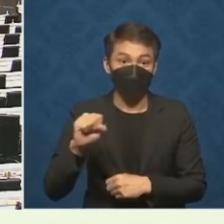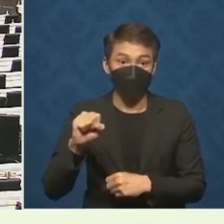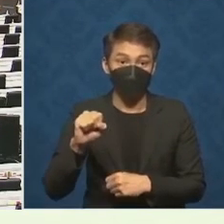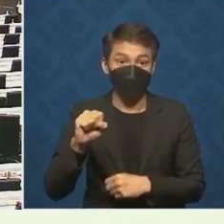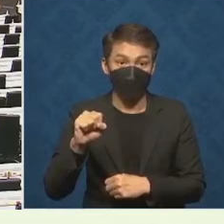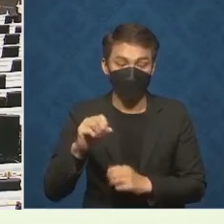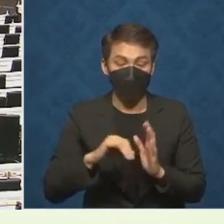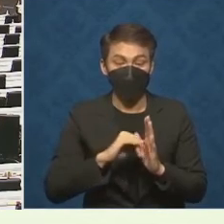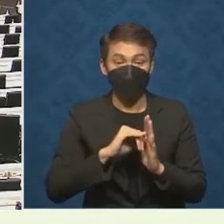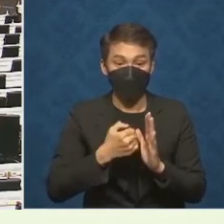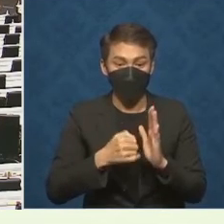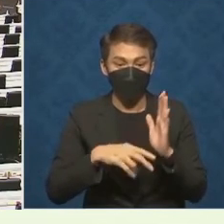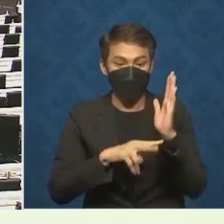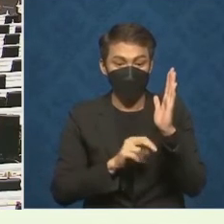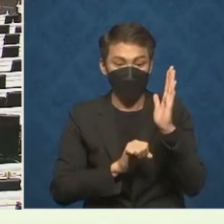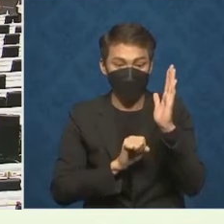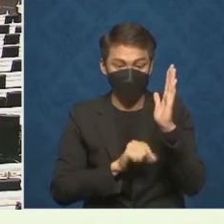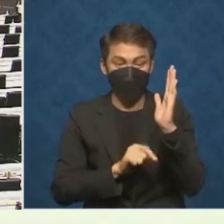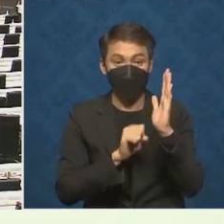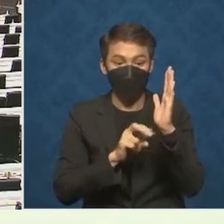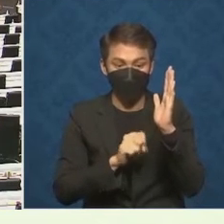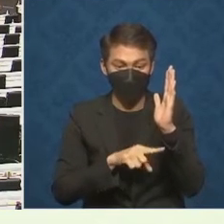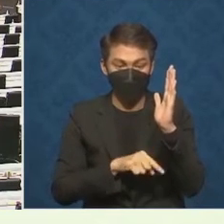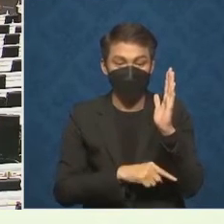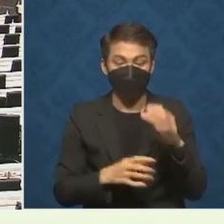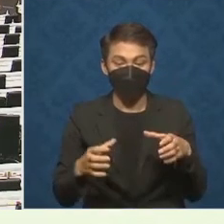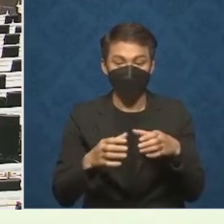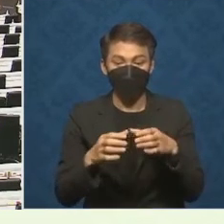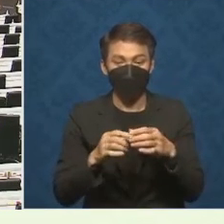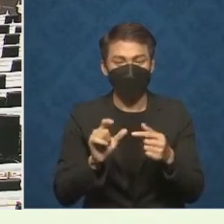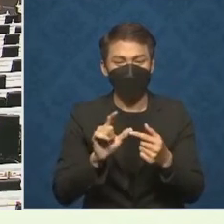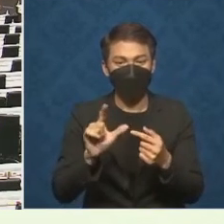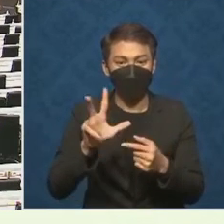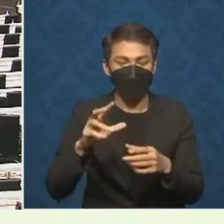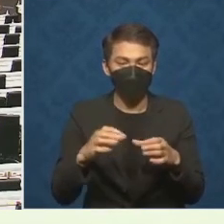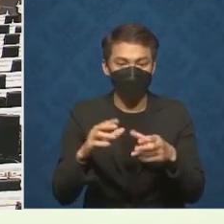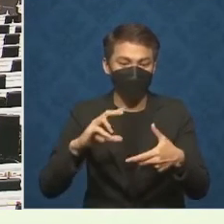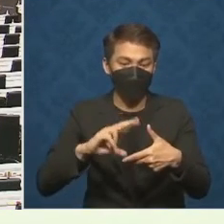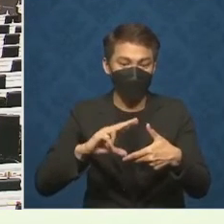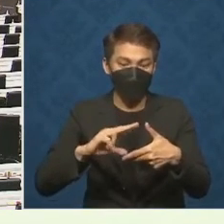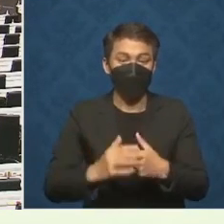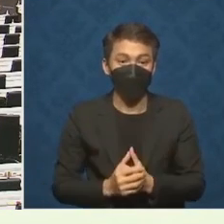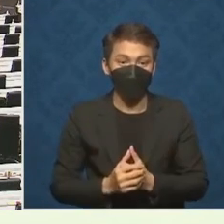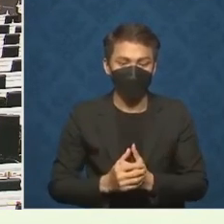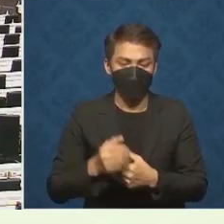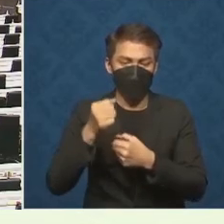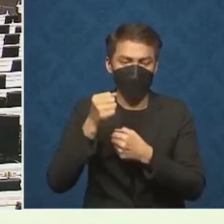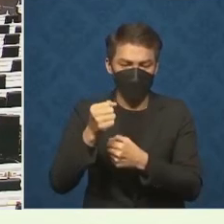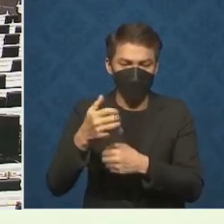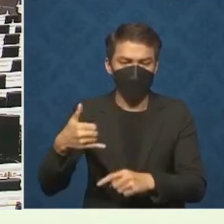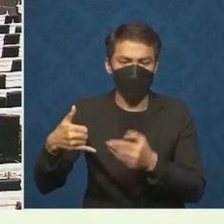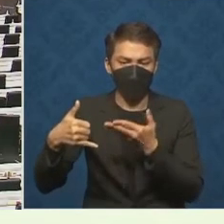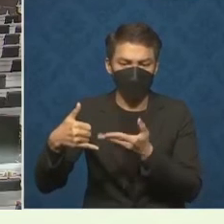ครศรีธรรมราชเขตเลือกตั้งที่3 ครับผม พรรคพลังประชารัฐครับผมขอประท้วงท่านผู้อภิปรายครับตามข้อบังคับ